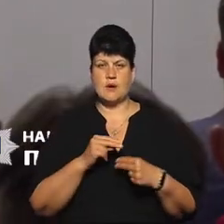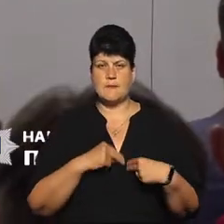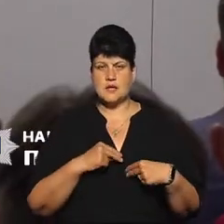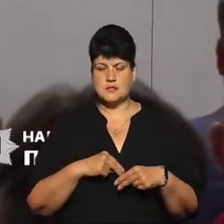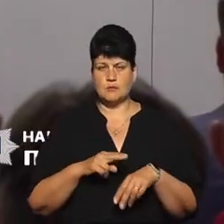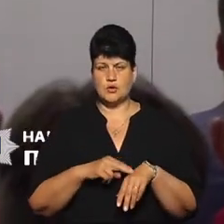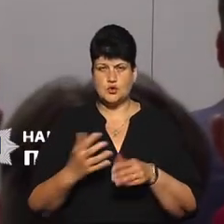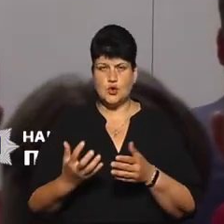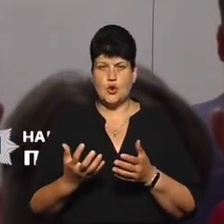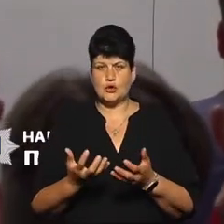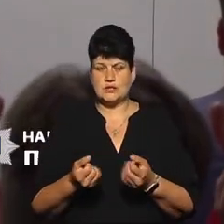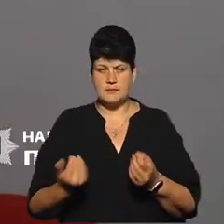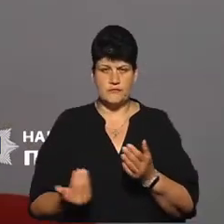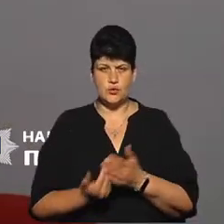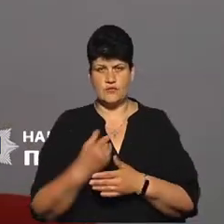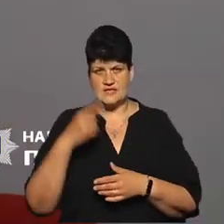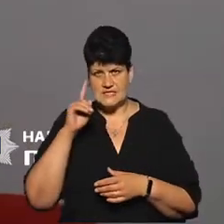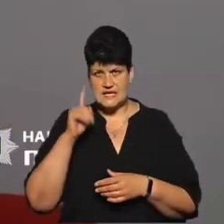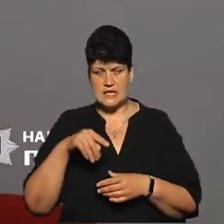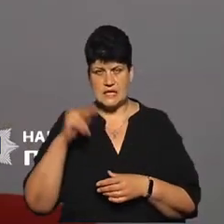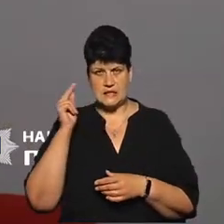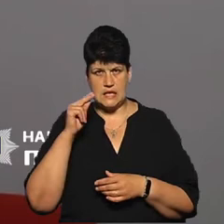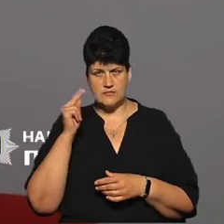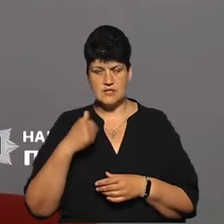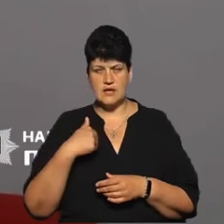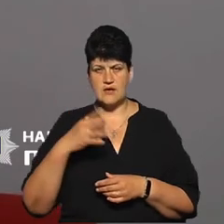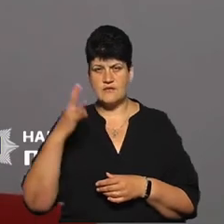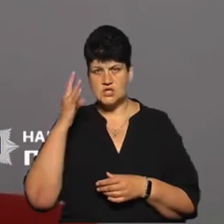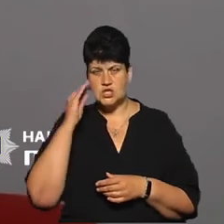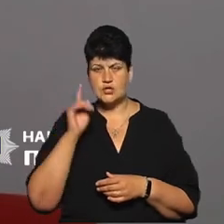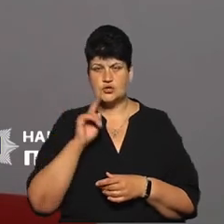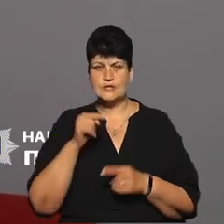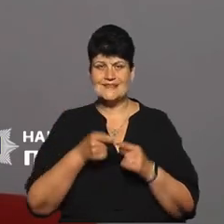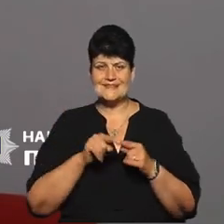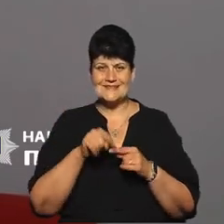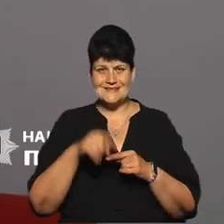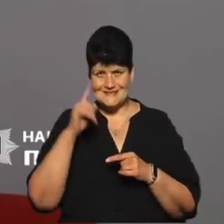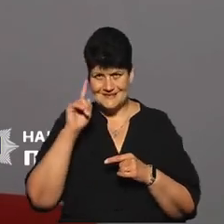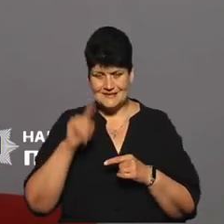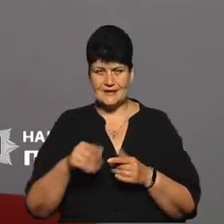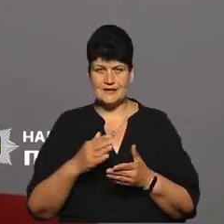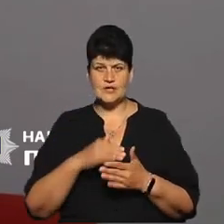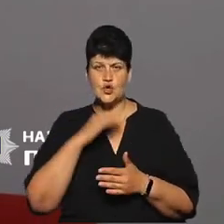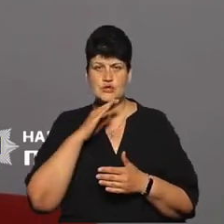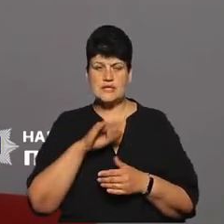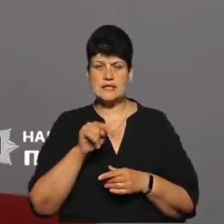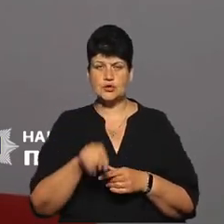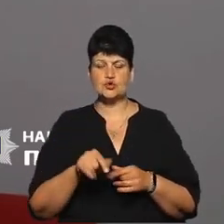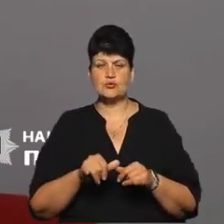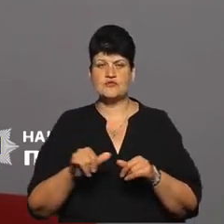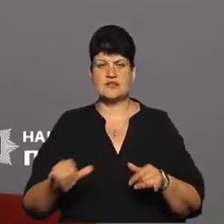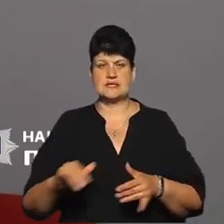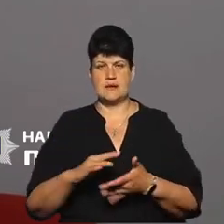отримав нові знання та навички. Я вважаю, що ці знання, які я отримав, є достатніми для того, щоб розвиватися в подальшому